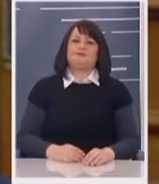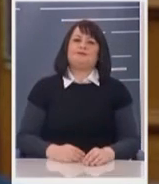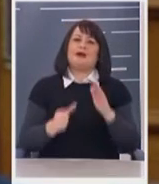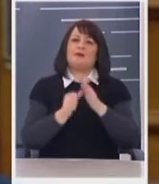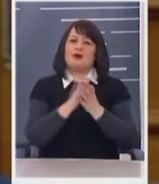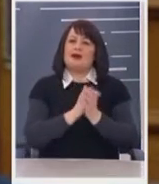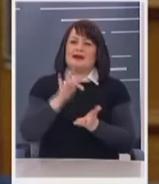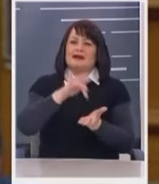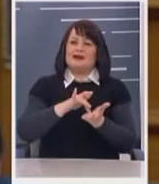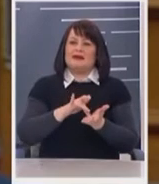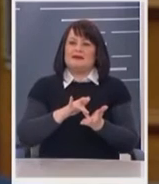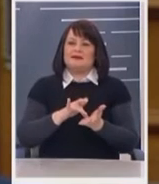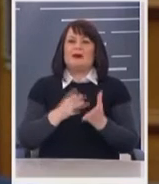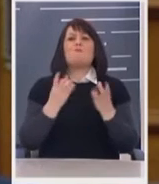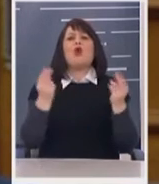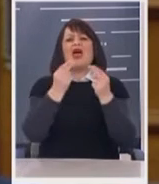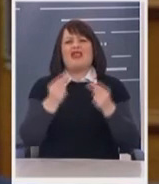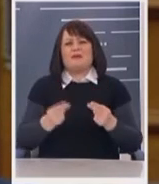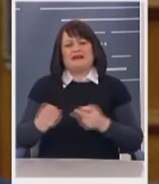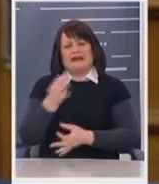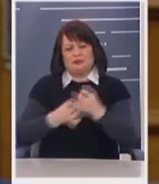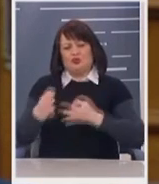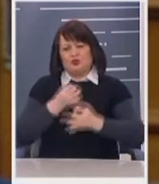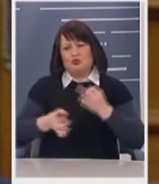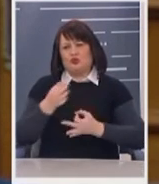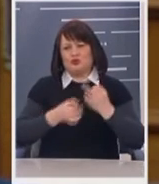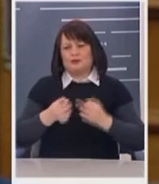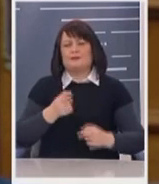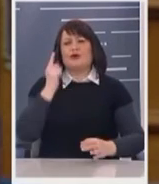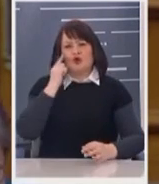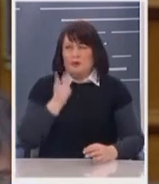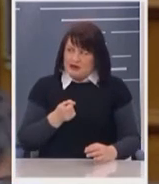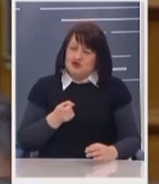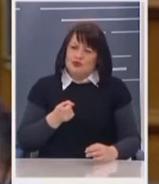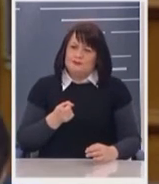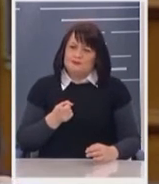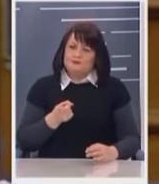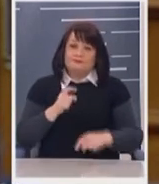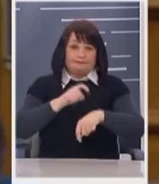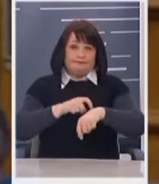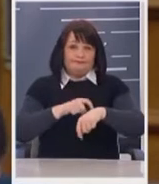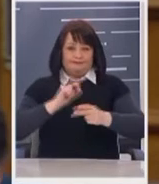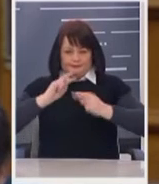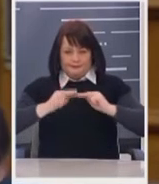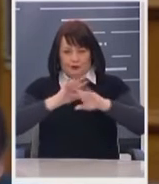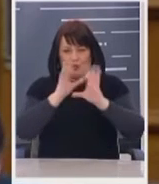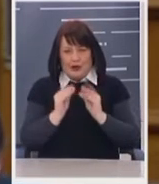Ένωσης Κεντρών έθεσε πάρα πολλά ζητήματα. Νομίζω ότι δεν είναι η ώρα να τα απαντήσουμε